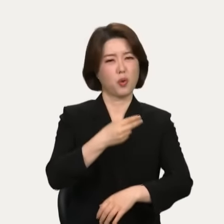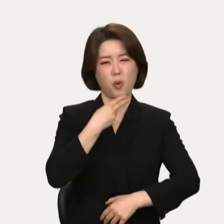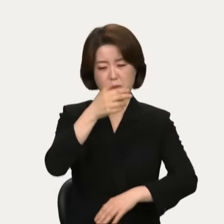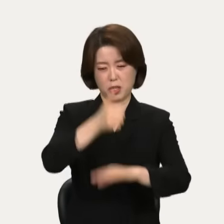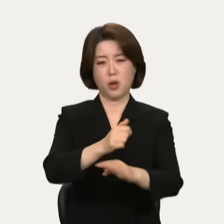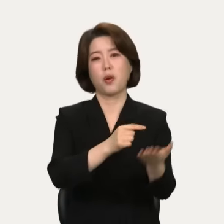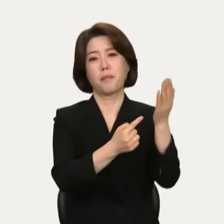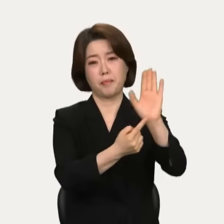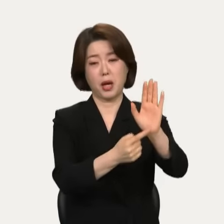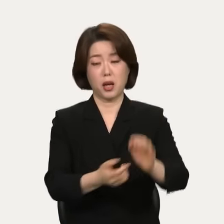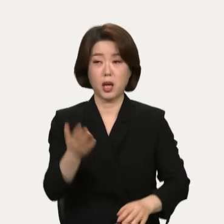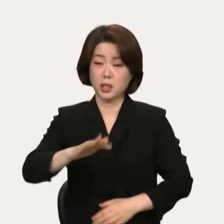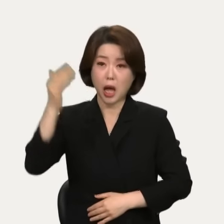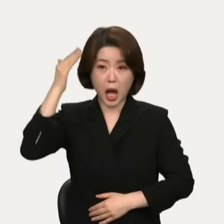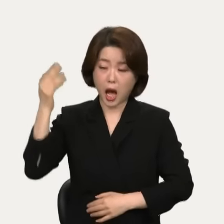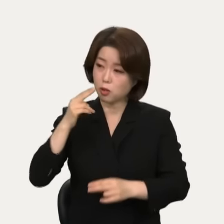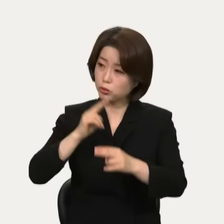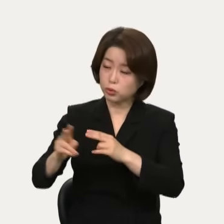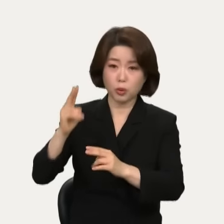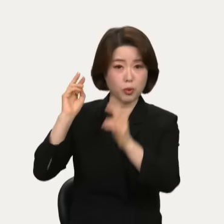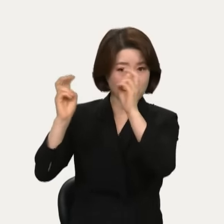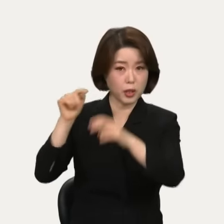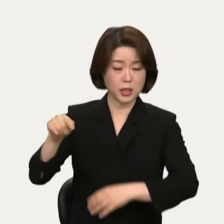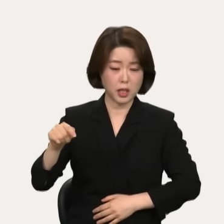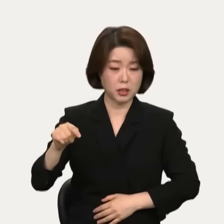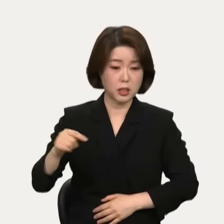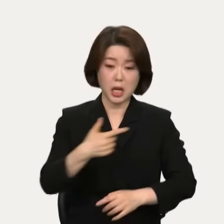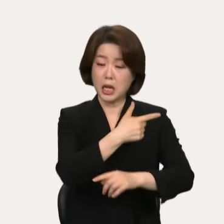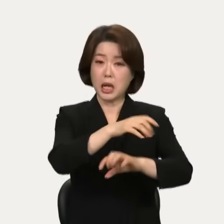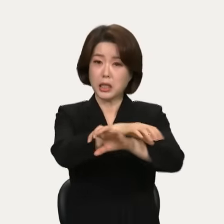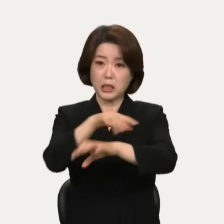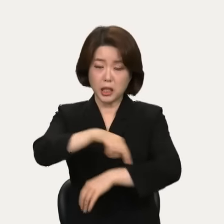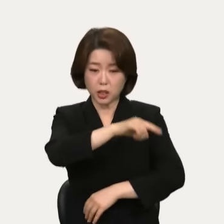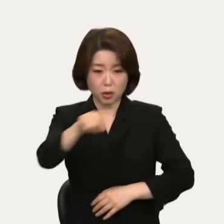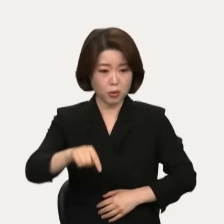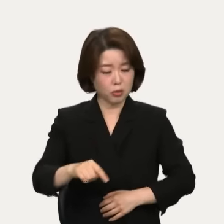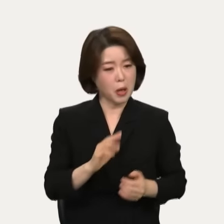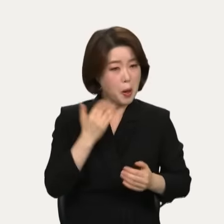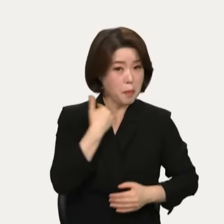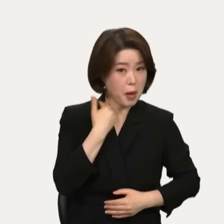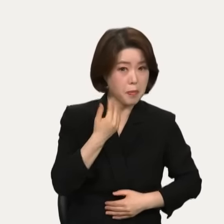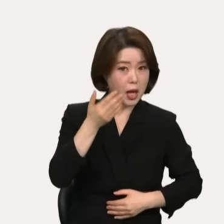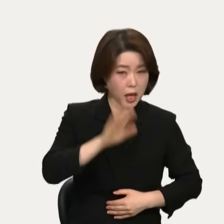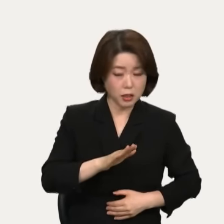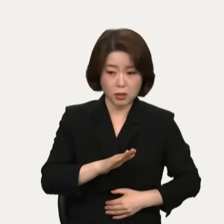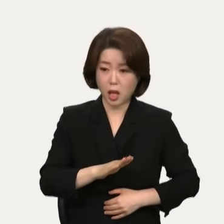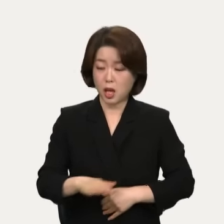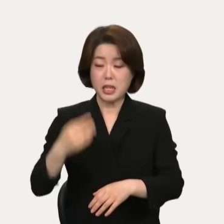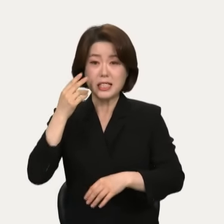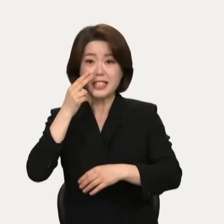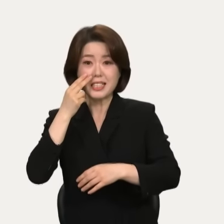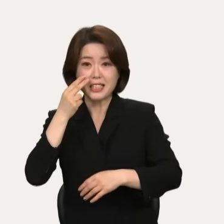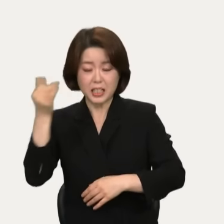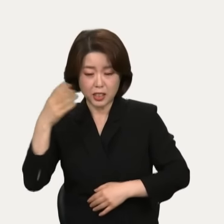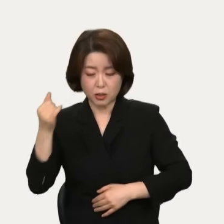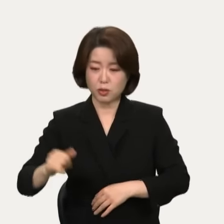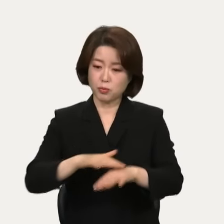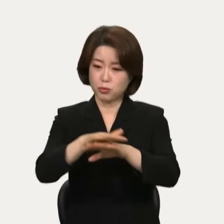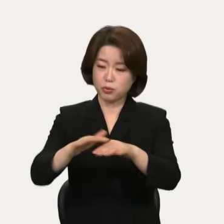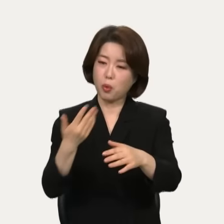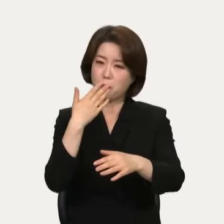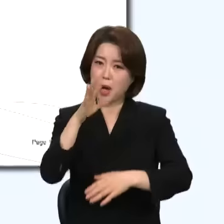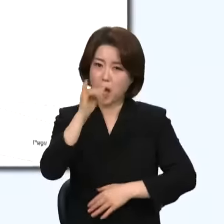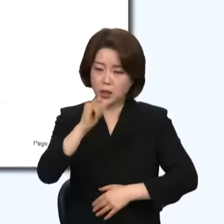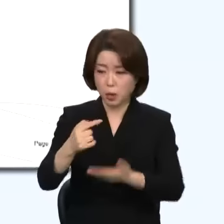그런데 한국 석유공사는 대개는 잠재 구조였는데 유망 구조라고 보고서가 언급한 것은 표현상 혼돈이라는